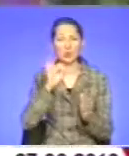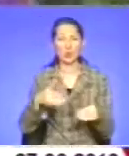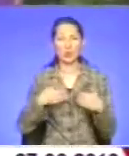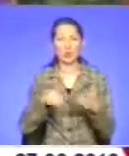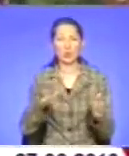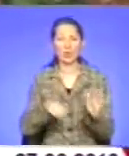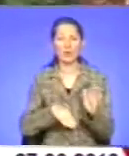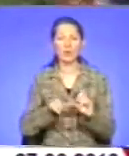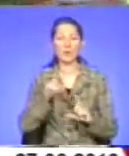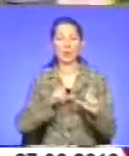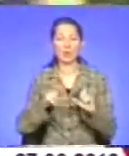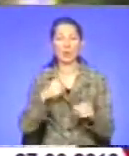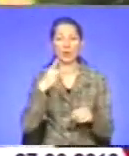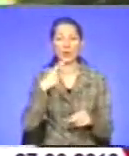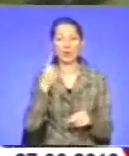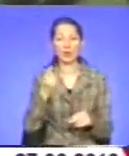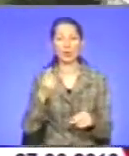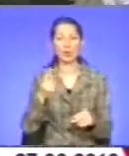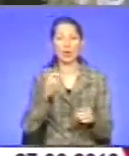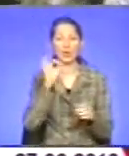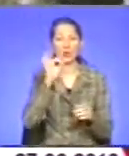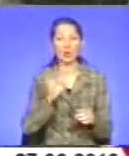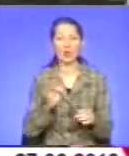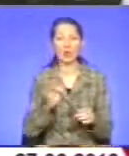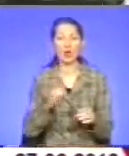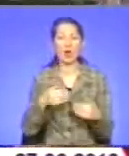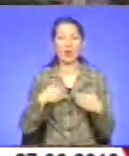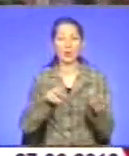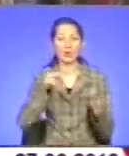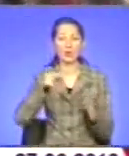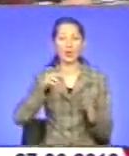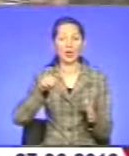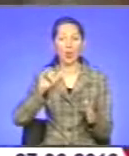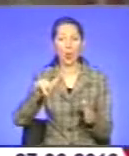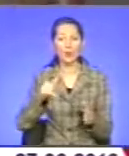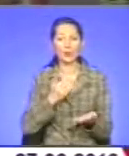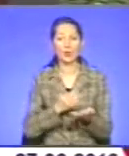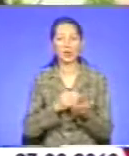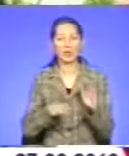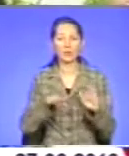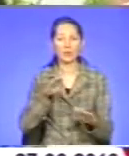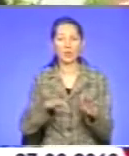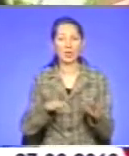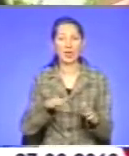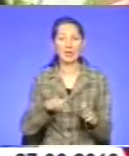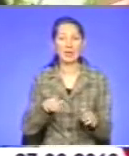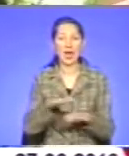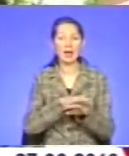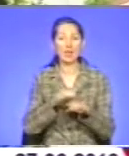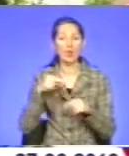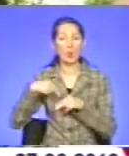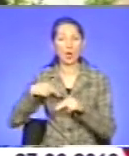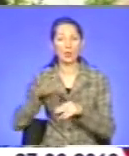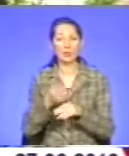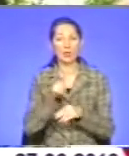випускників вишів і 21% випускників ПТУ. Є дисбаланс на ринку праці, дисбаланс між тими